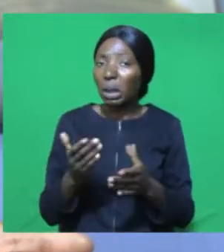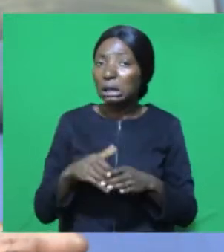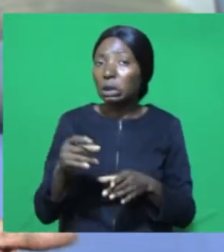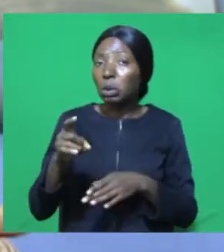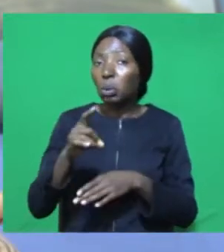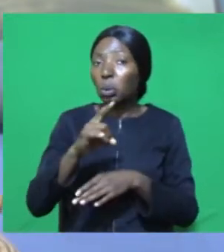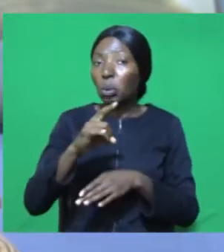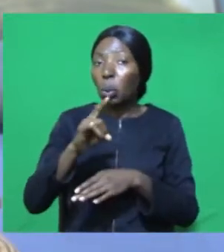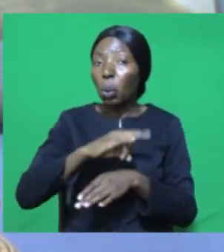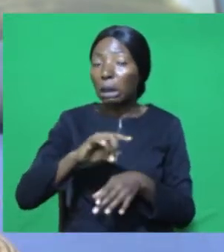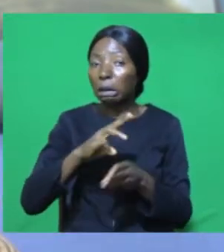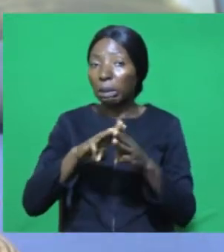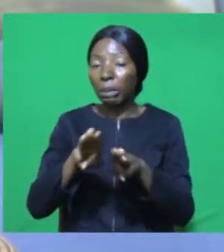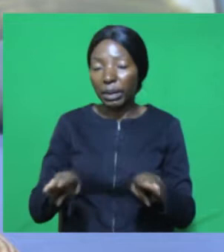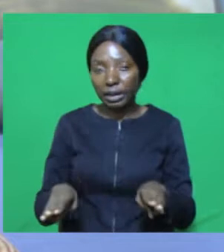sekudaiwo.